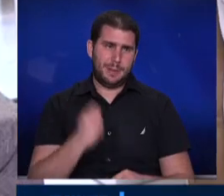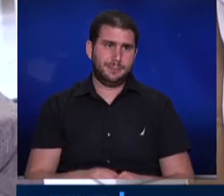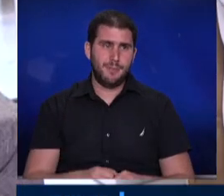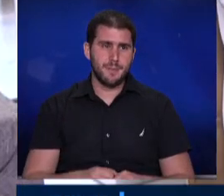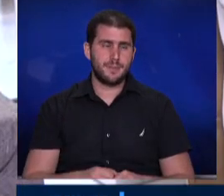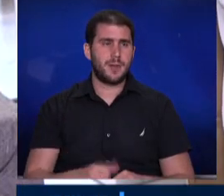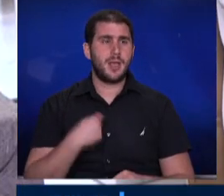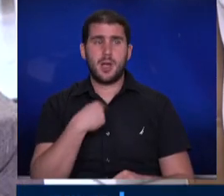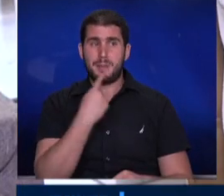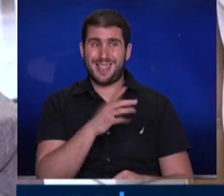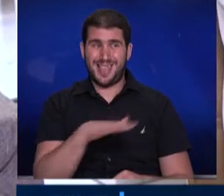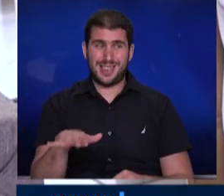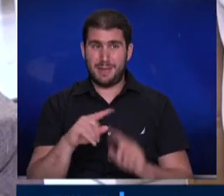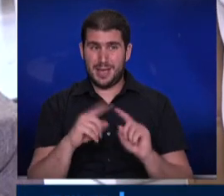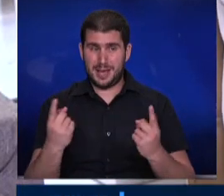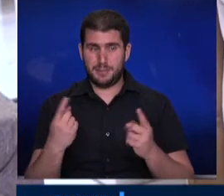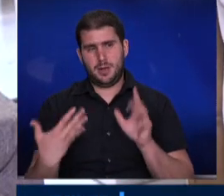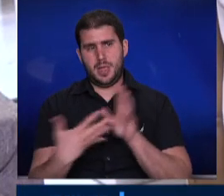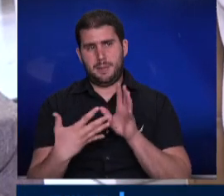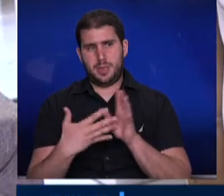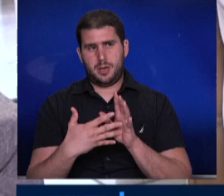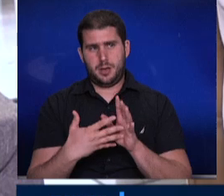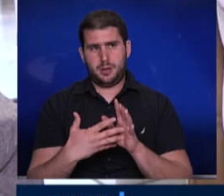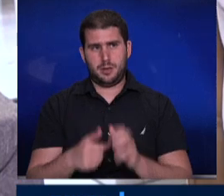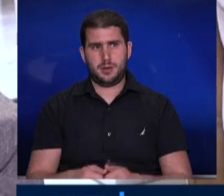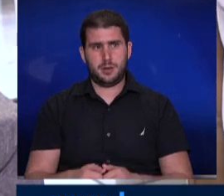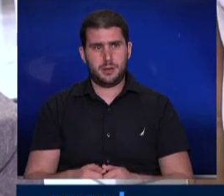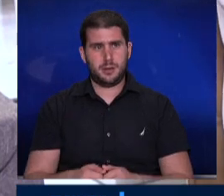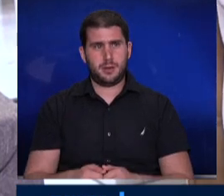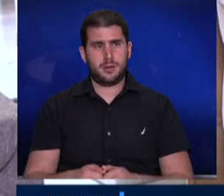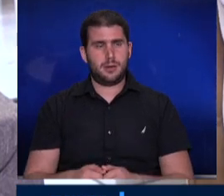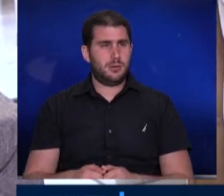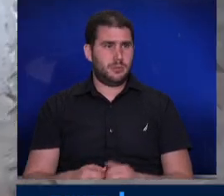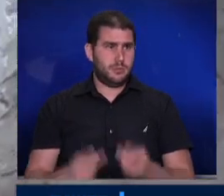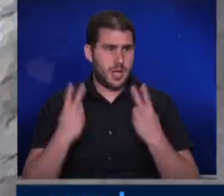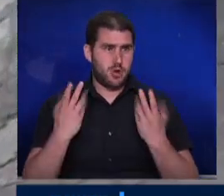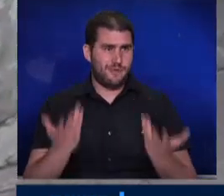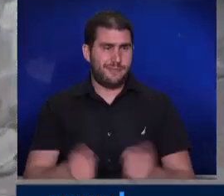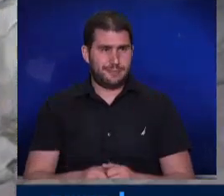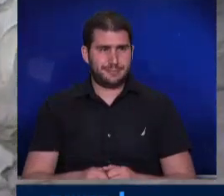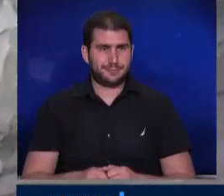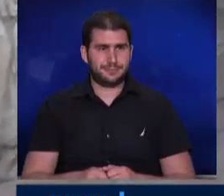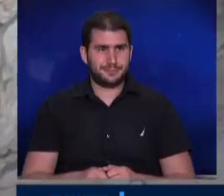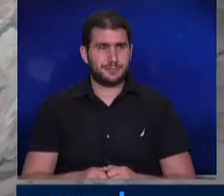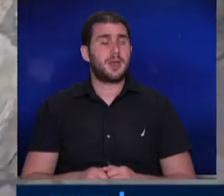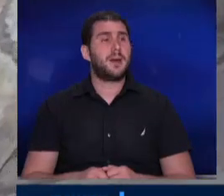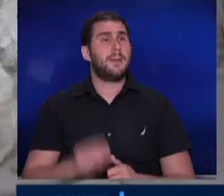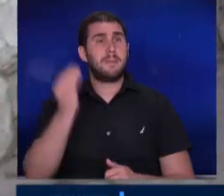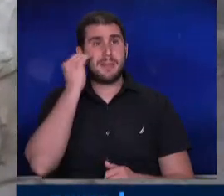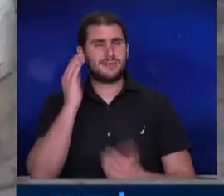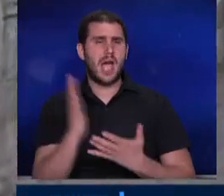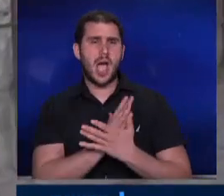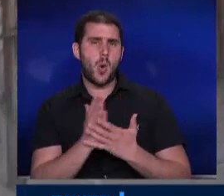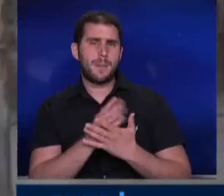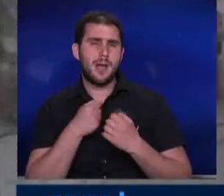אני אומר לילדים אחרים אם להיבדק, כי זה חשוב. בבתי הספר ערוכים